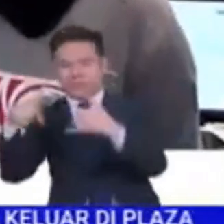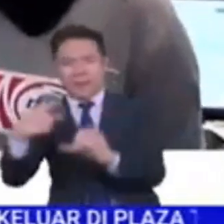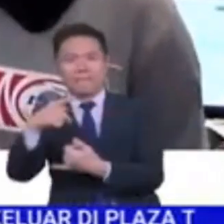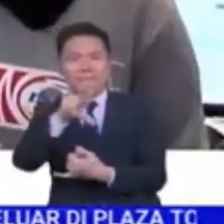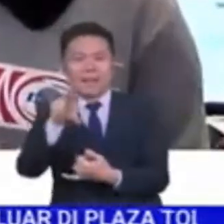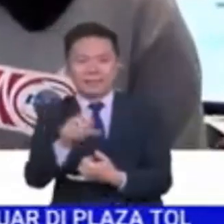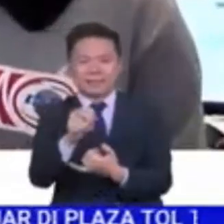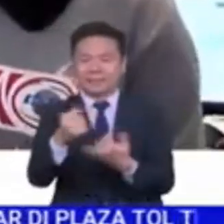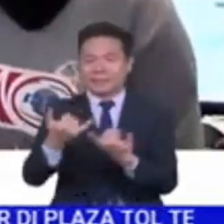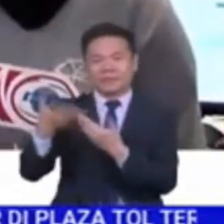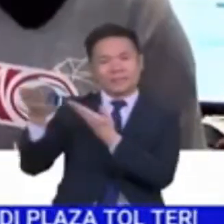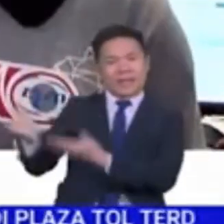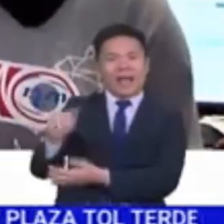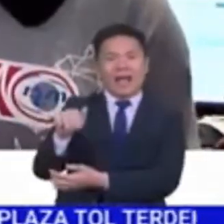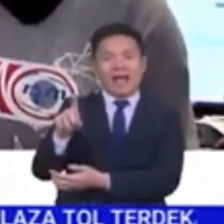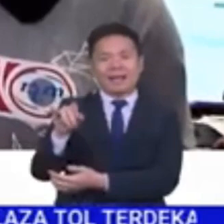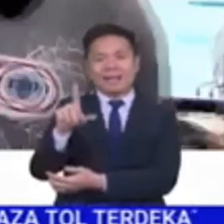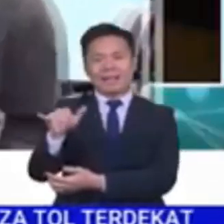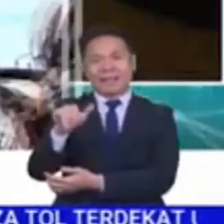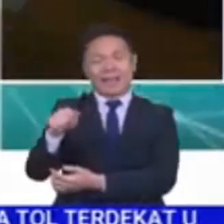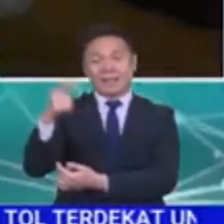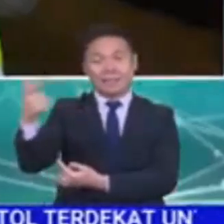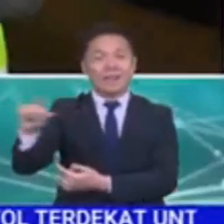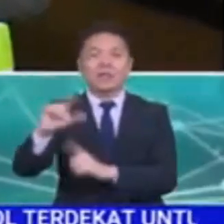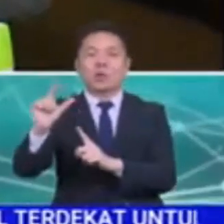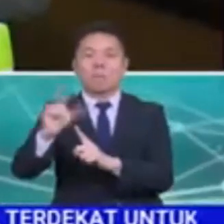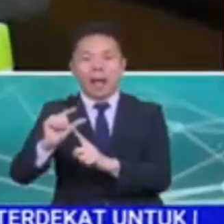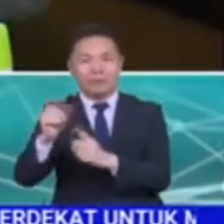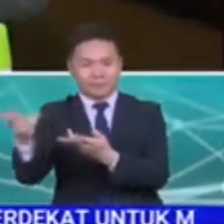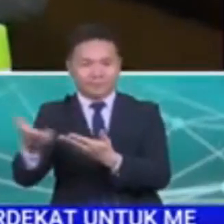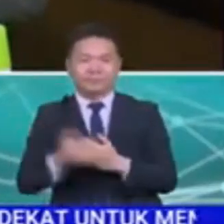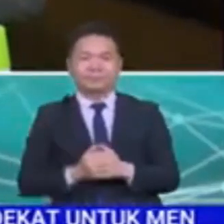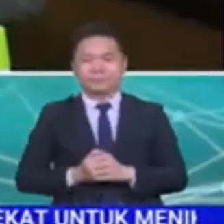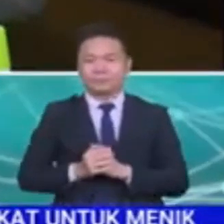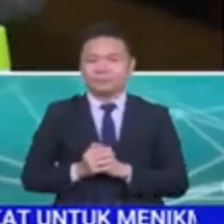bersama dengan Adliah di Plaza Tol Gombak. Jadi silakan Adliah.